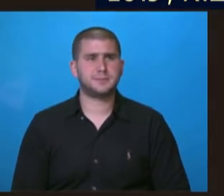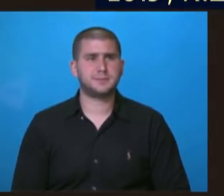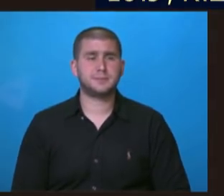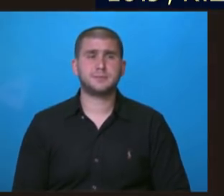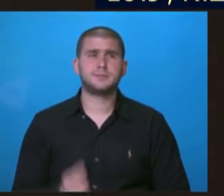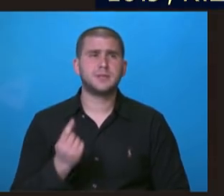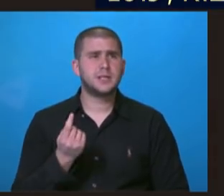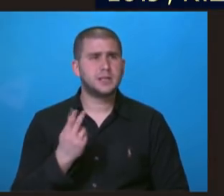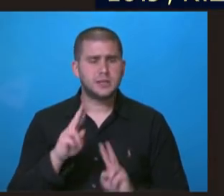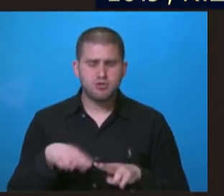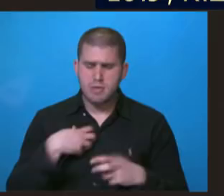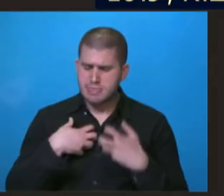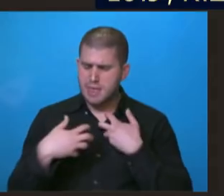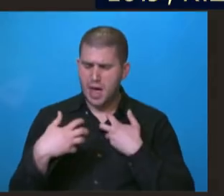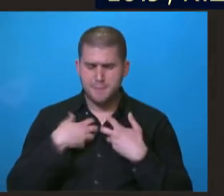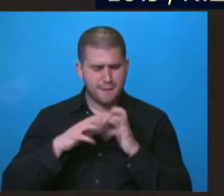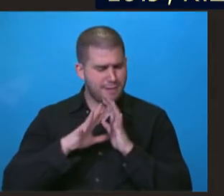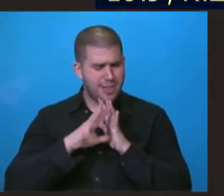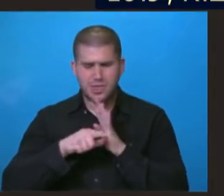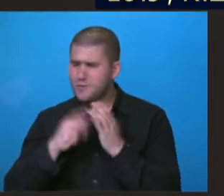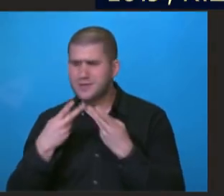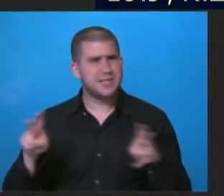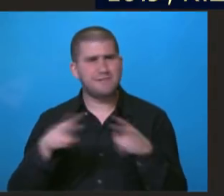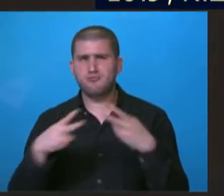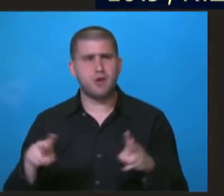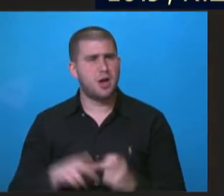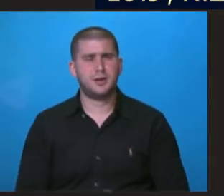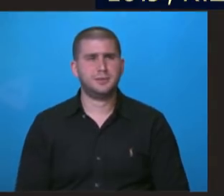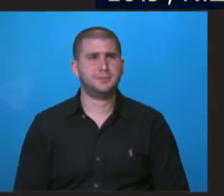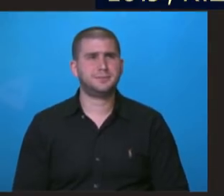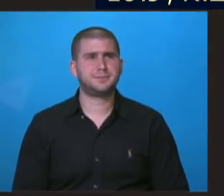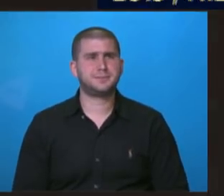I've got drama can't be stolen.